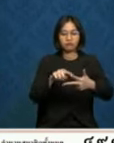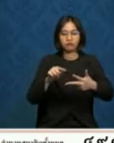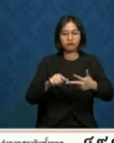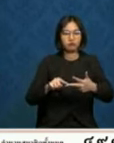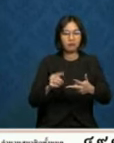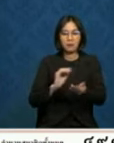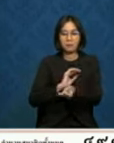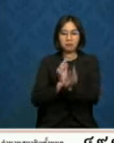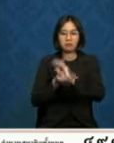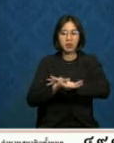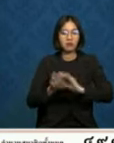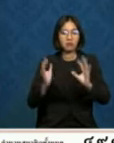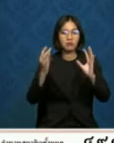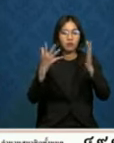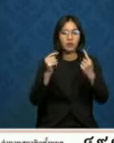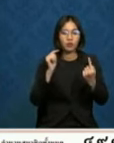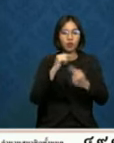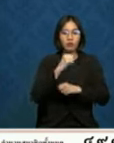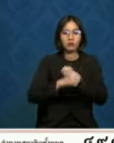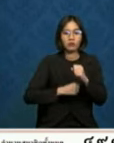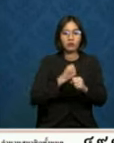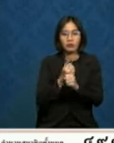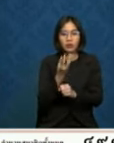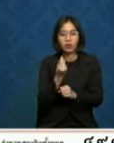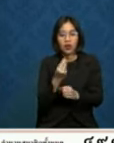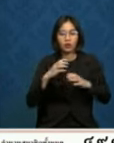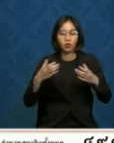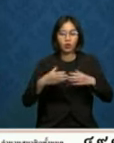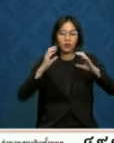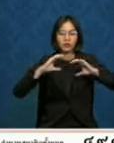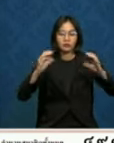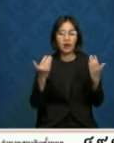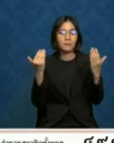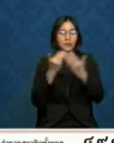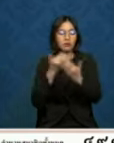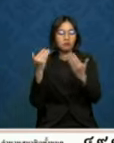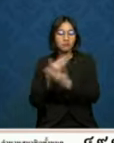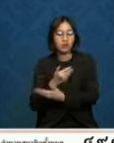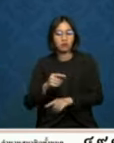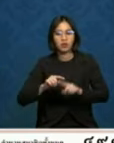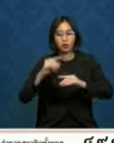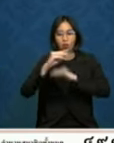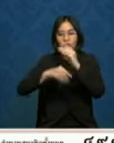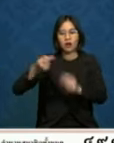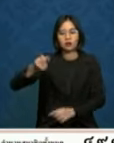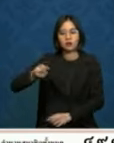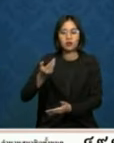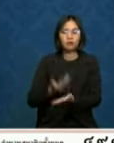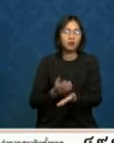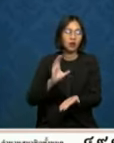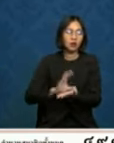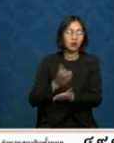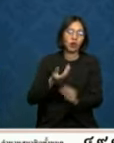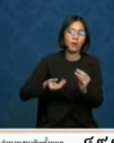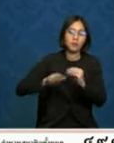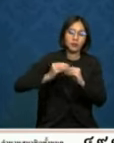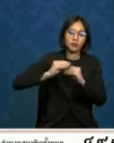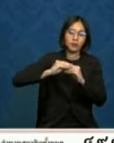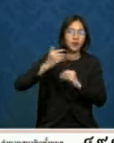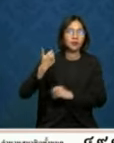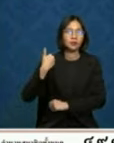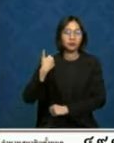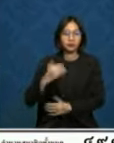มีอะไรเปลี่ยนแปลงเลยไม่ว่าจะกี่ปีหรือเปลี่ยนกี่รัฐบาลก็ตามก็ยังเหมือนเดิมก็มีแต่งบนี่แหละค่ะที่ขอเพิ่มขึ้นทุกปีทุก